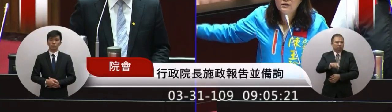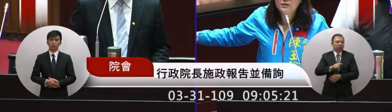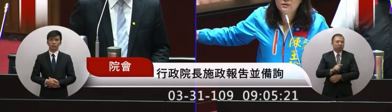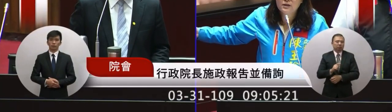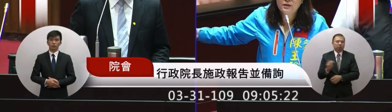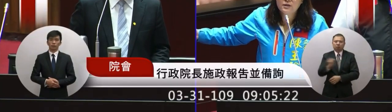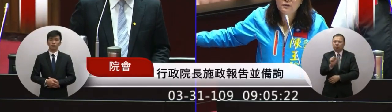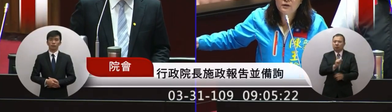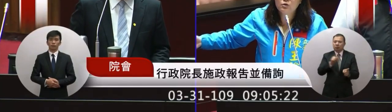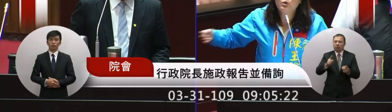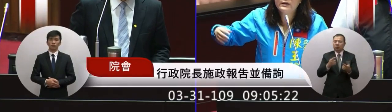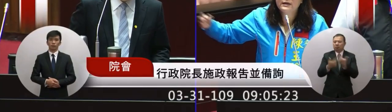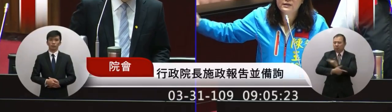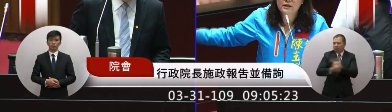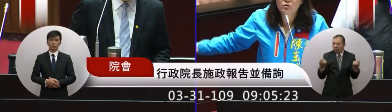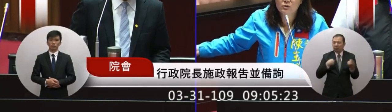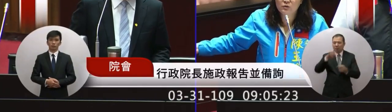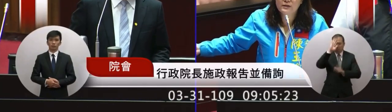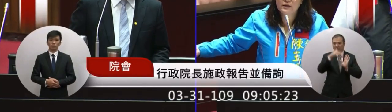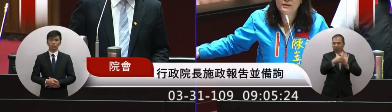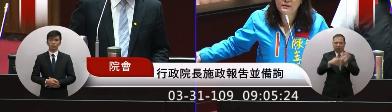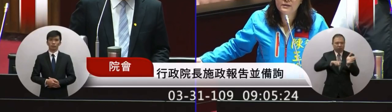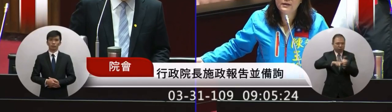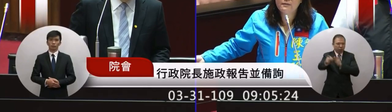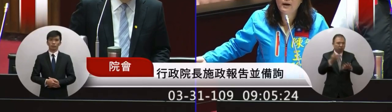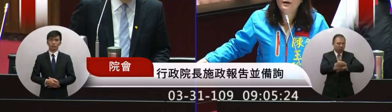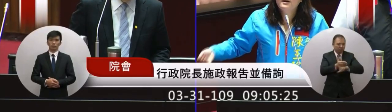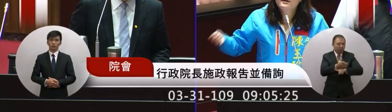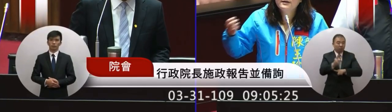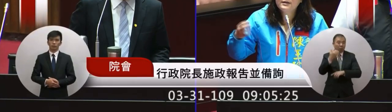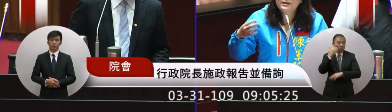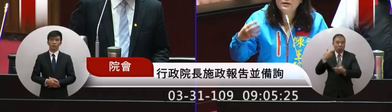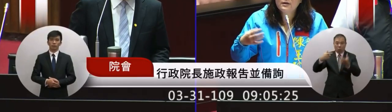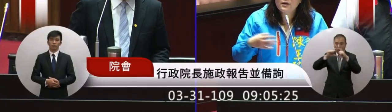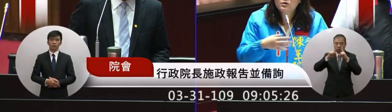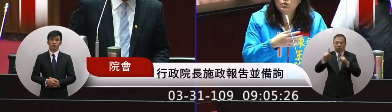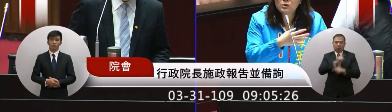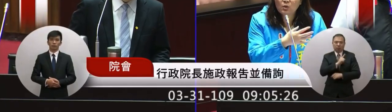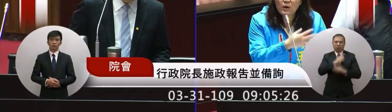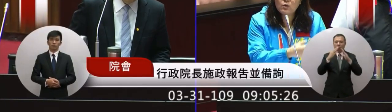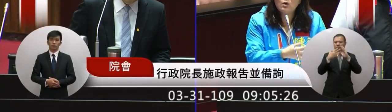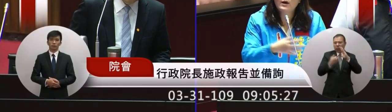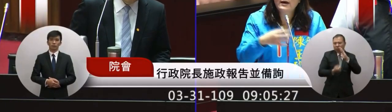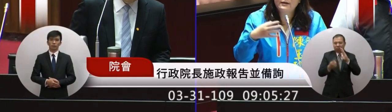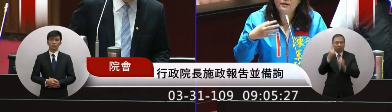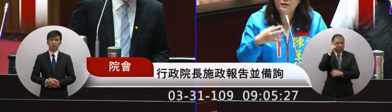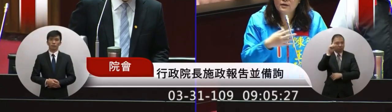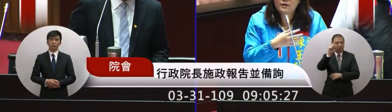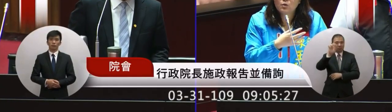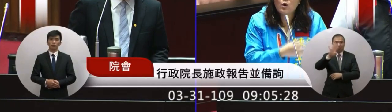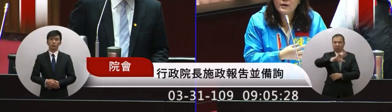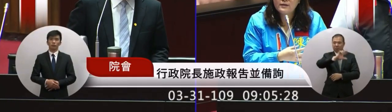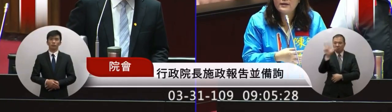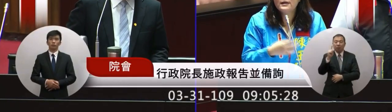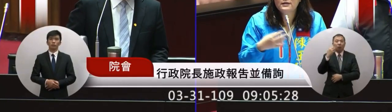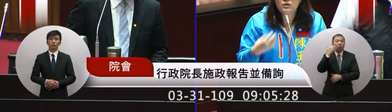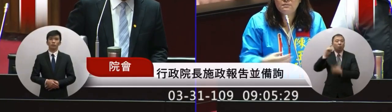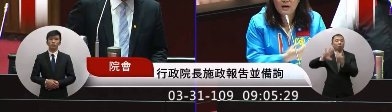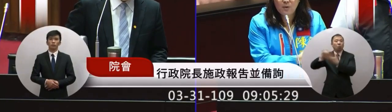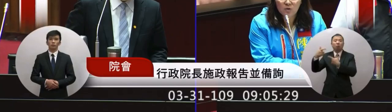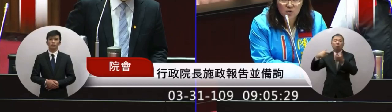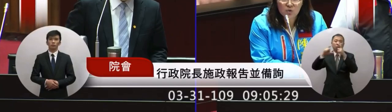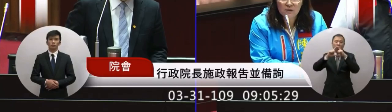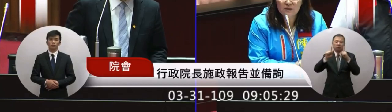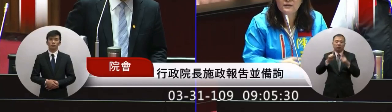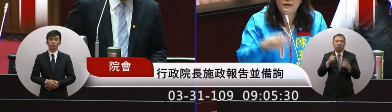个检疫的地方去，或回家直接做居家检疫14天嘛。那但是这些如果从外国回来的国人，但是他是